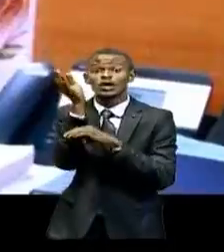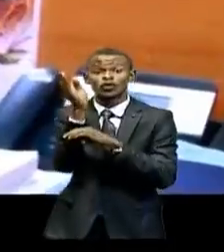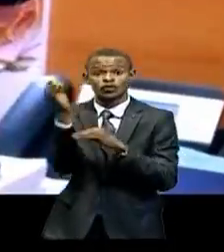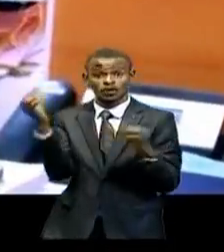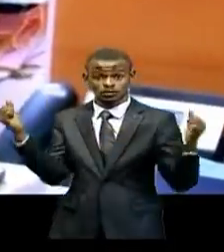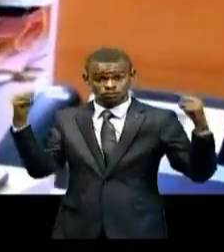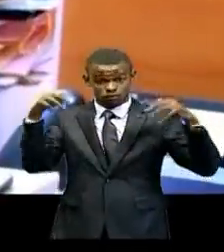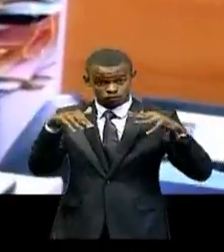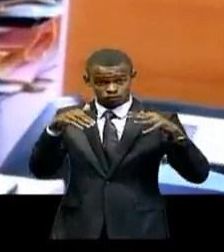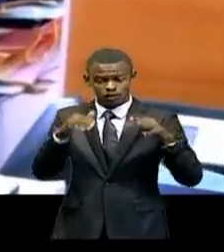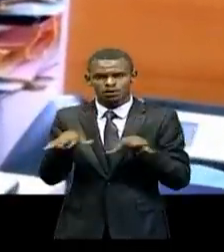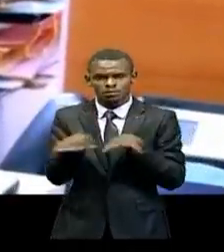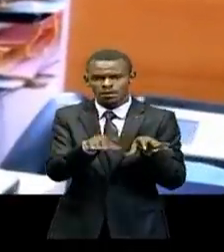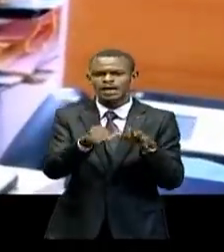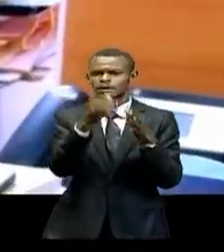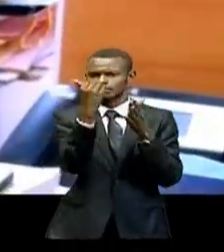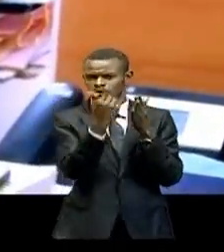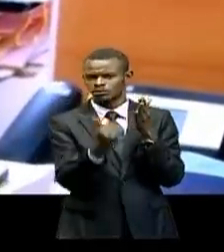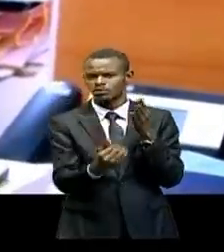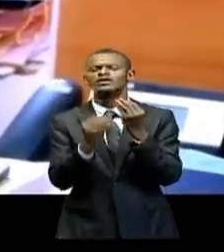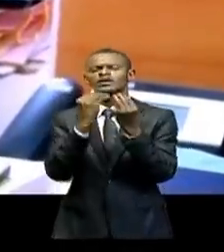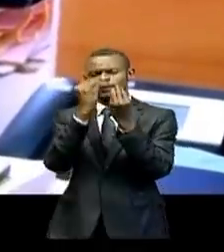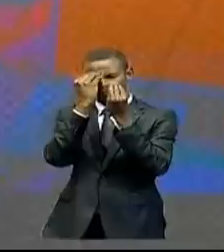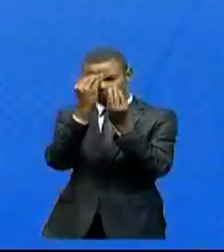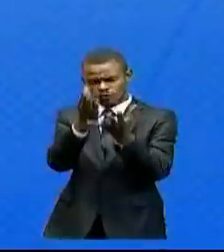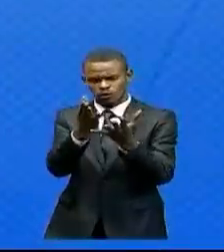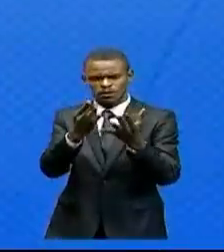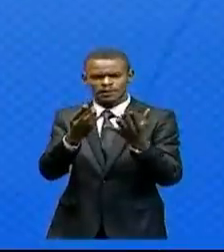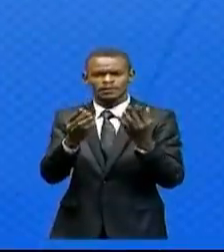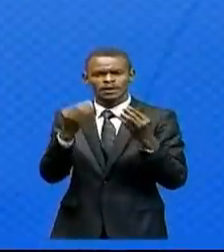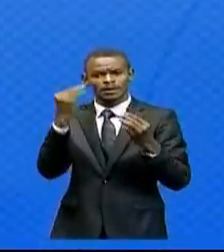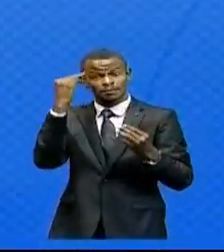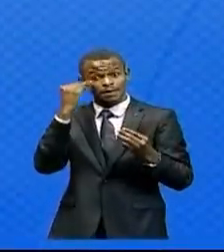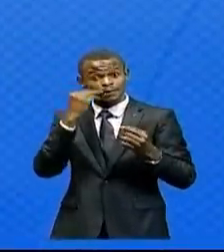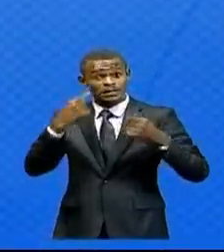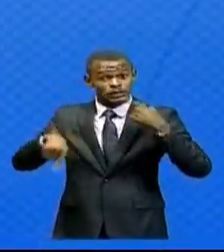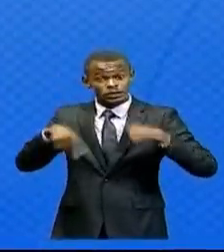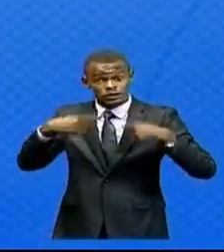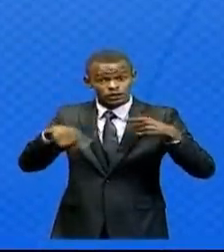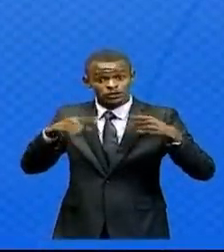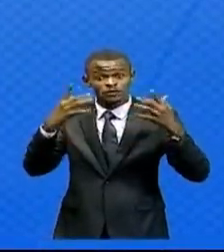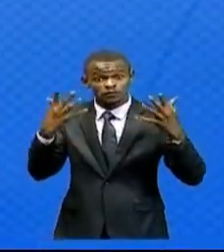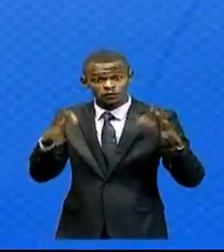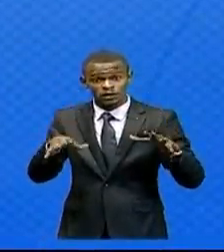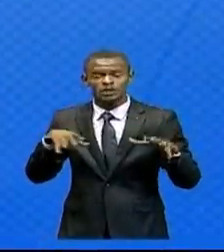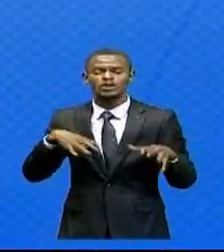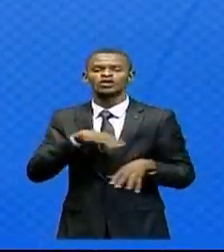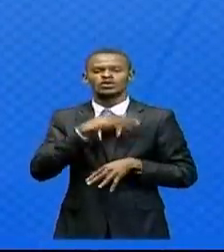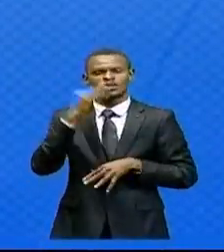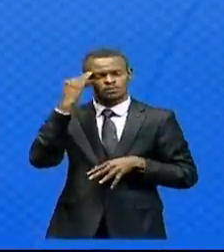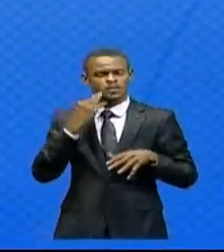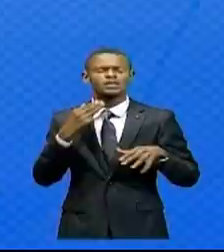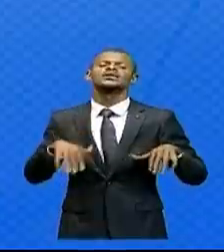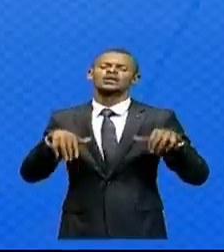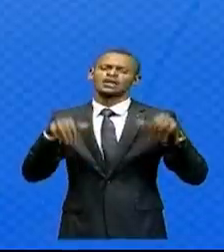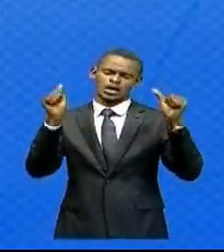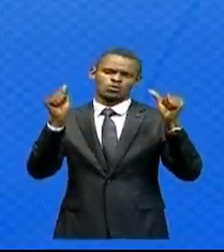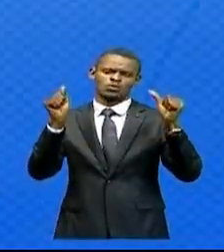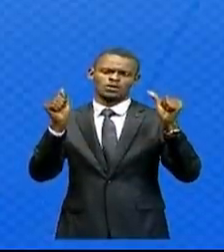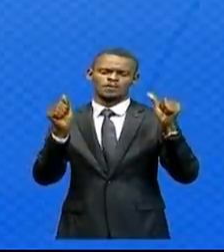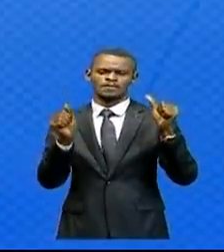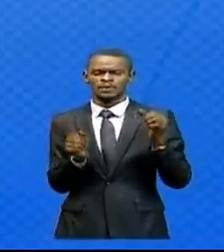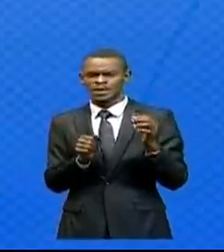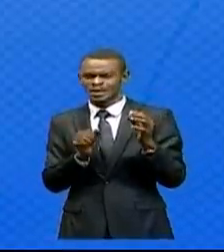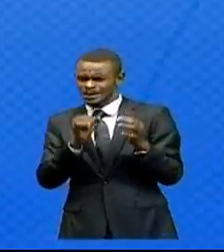dite conférence. Après débat et délibération, ces dossiers ont été adoptés. Dernier point